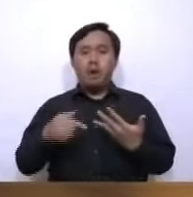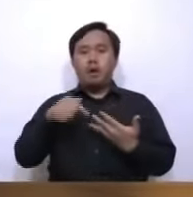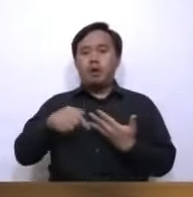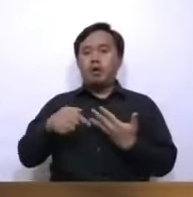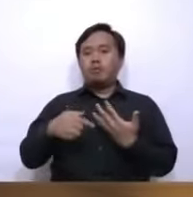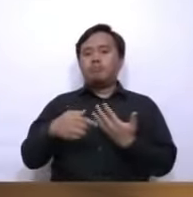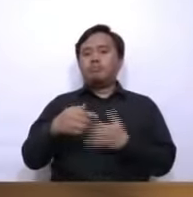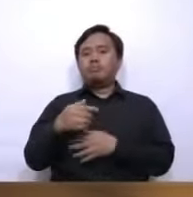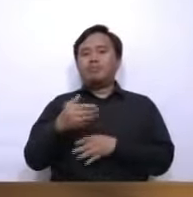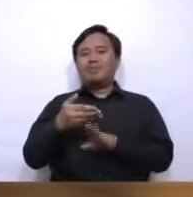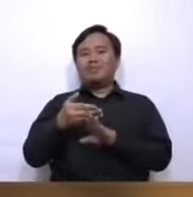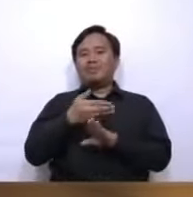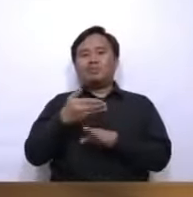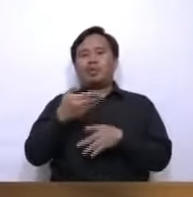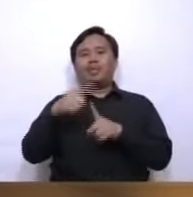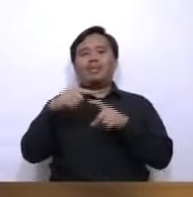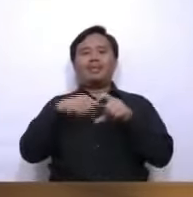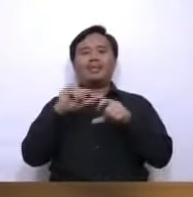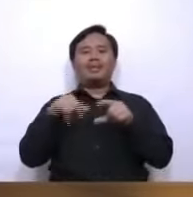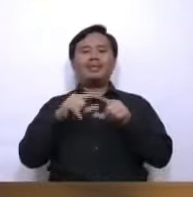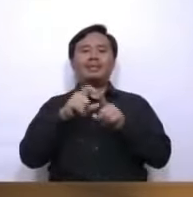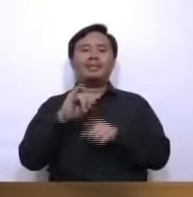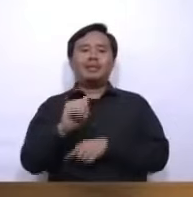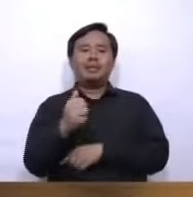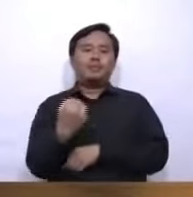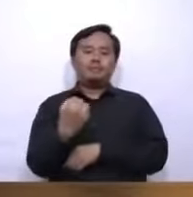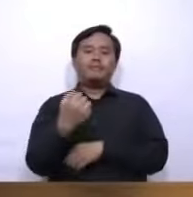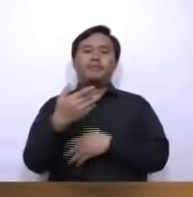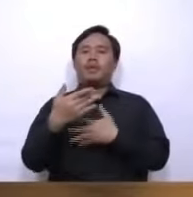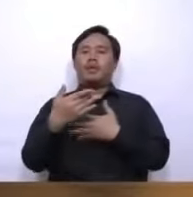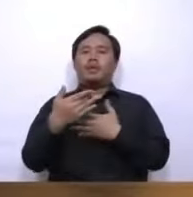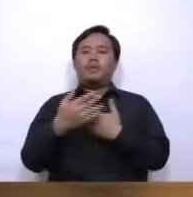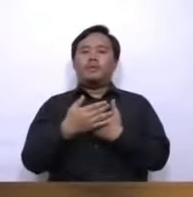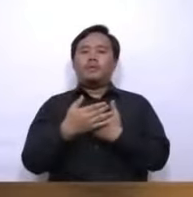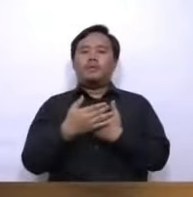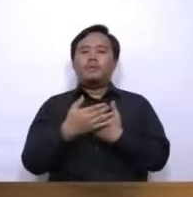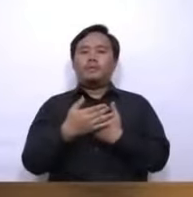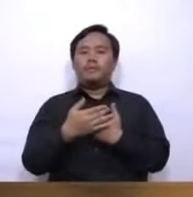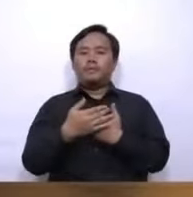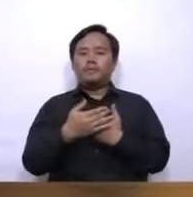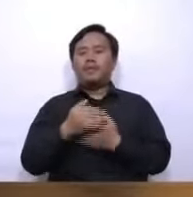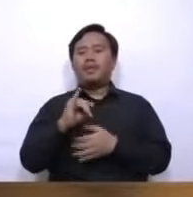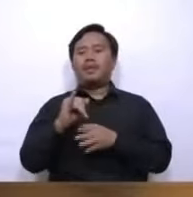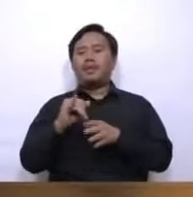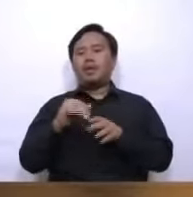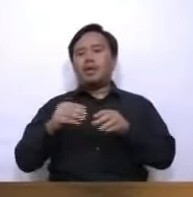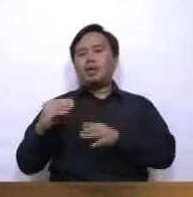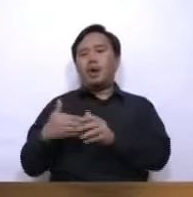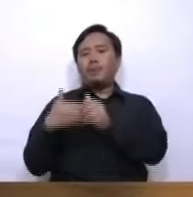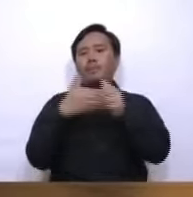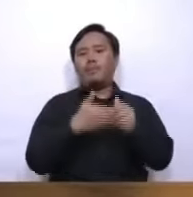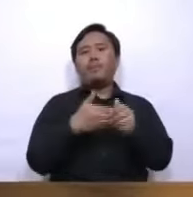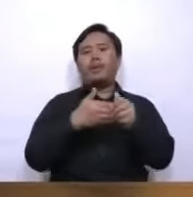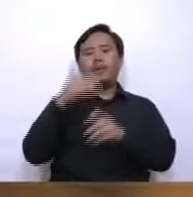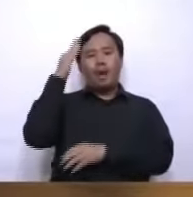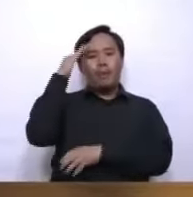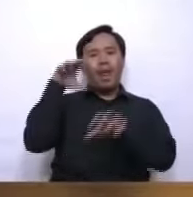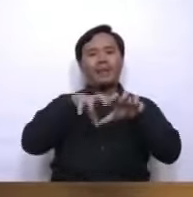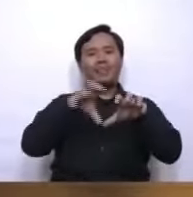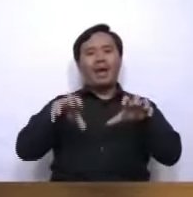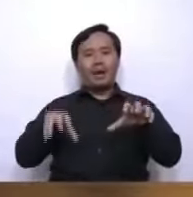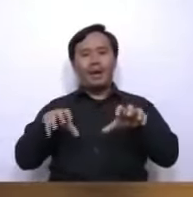akan terjadi. Itulah kuncinya adalah tetap sama seperti pada kuncinya di leadership kepemimpinan seorang kepala daerah yang ada